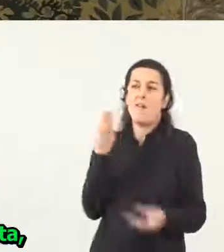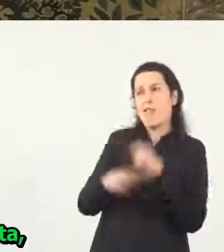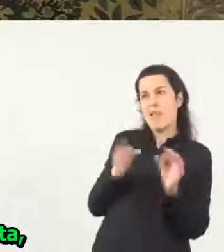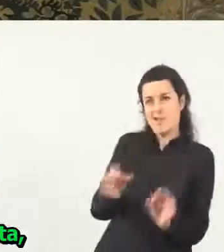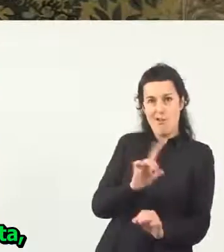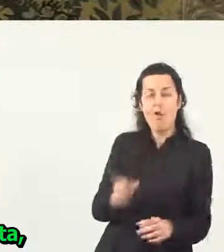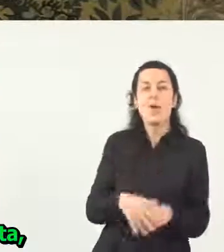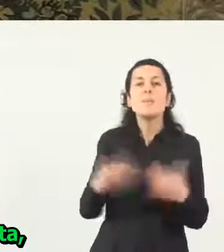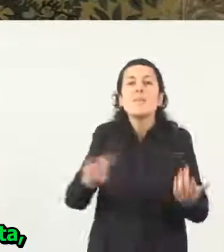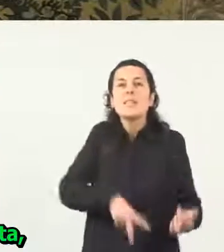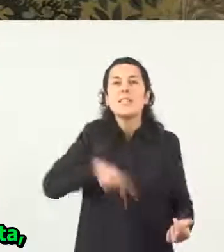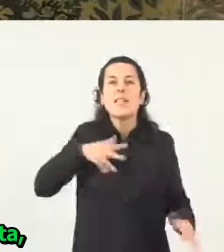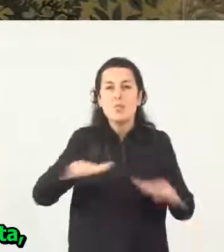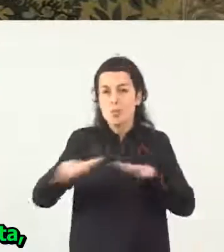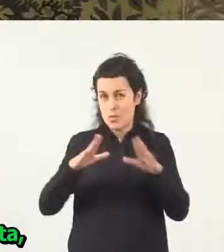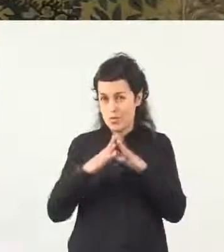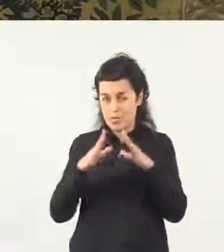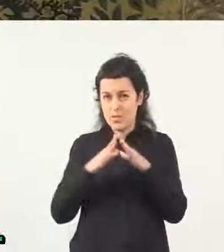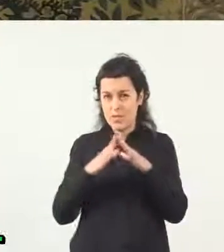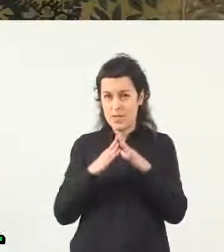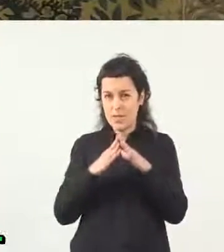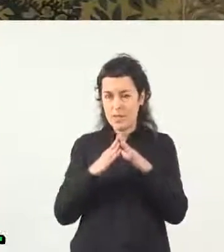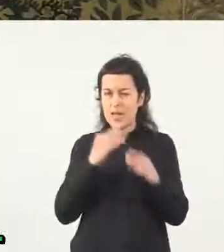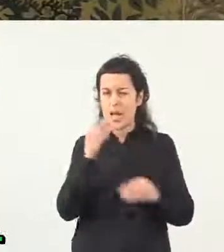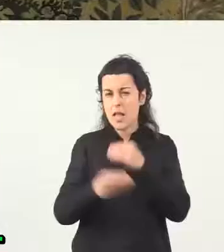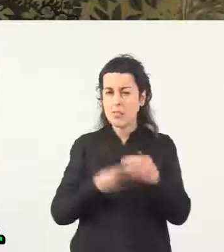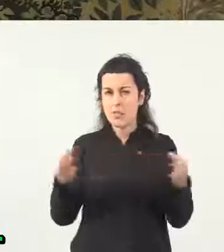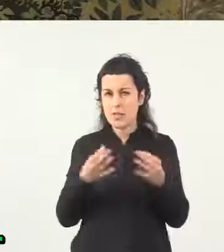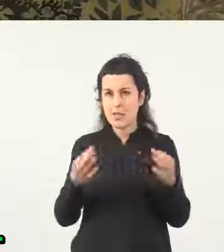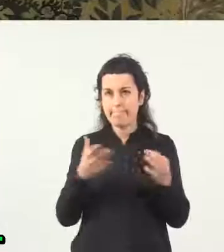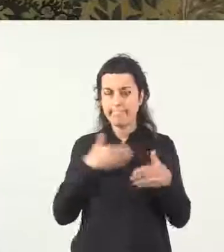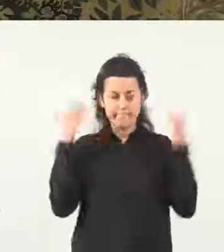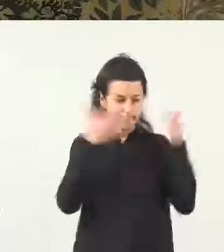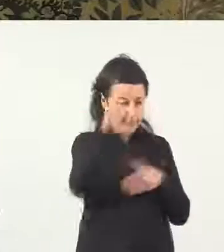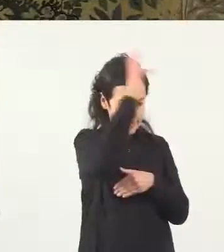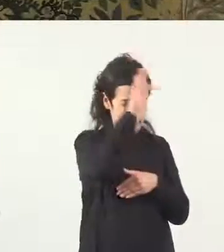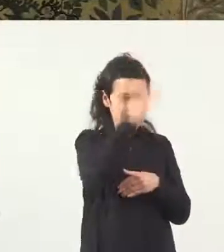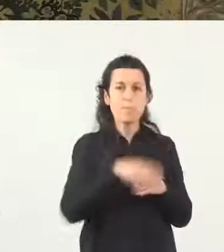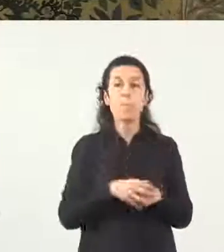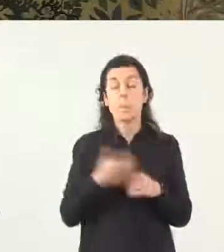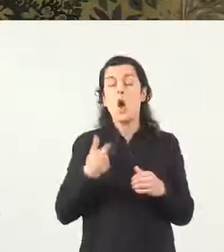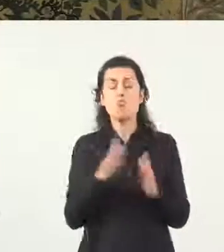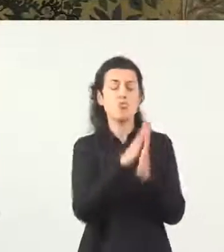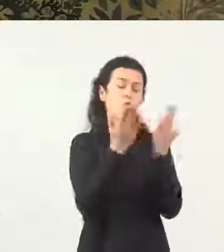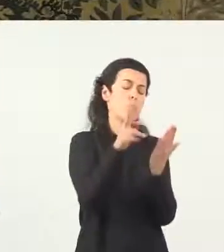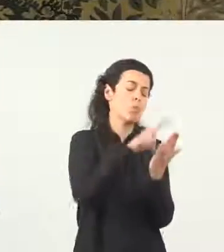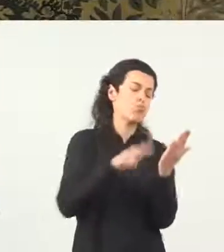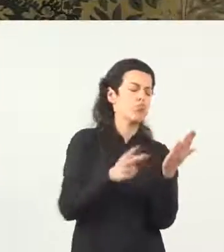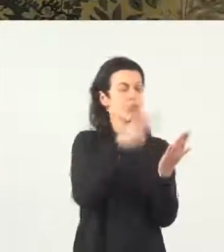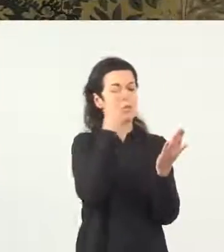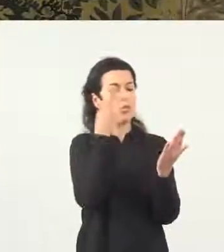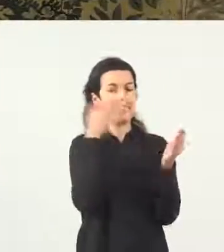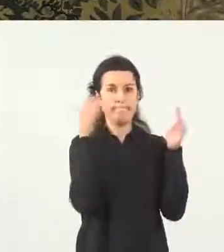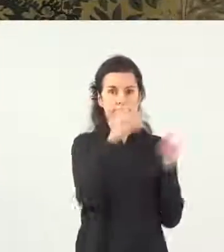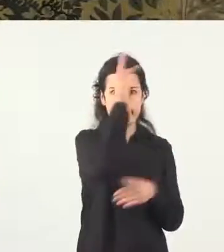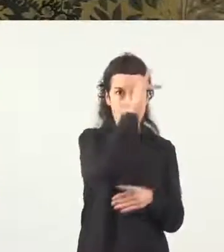Baina orokorrean mugimendu feminista oroar hartuta, asko egiten dugu mugitzen gara teoria mailan. Ha, irakurri dugu ez dakizan liburu zein interesgarriat,